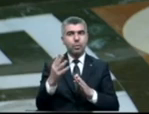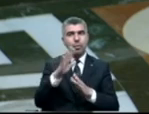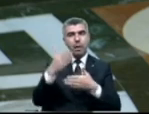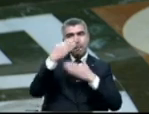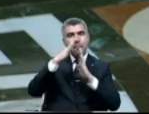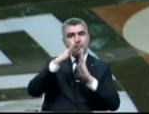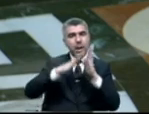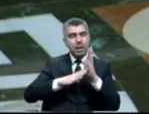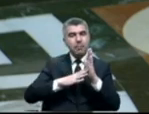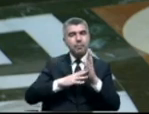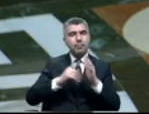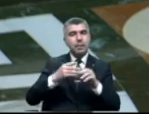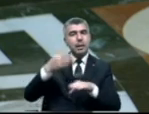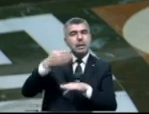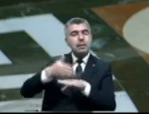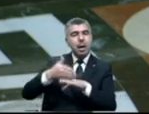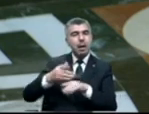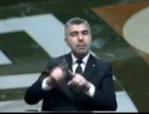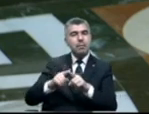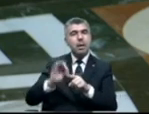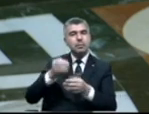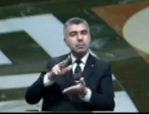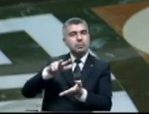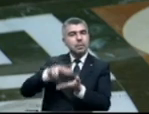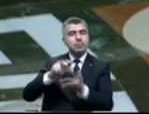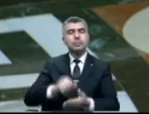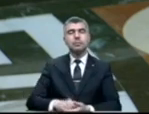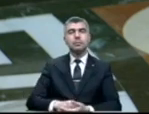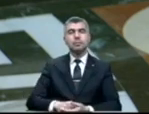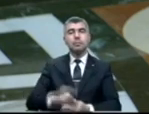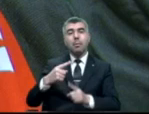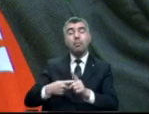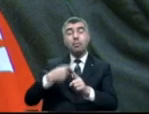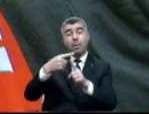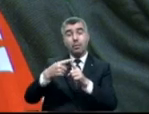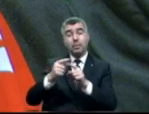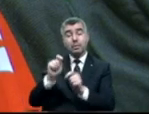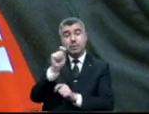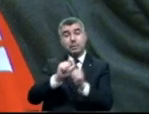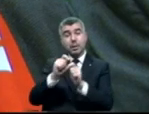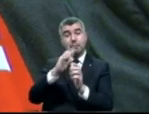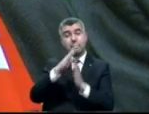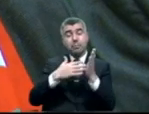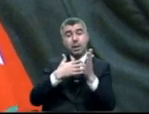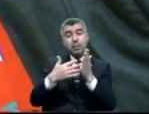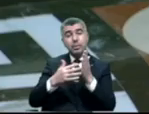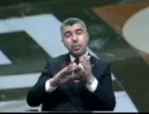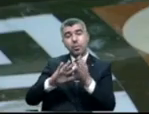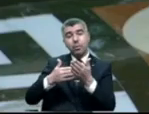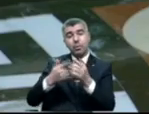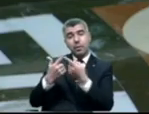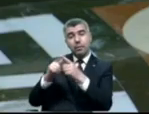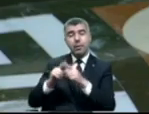على الصعيد الوطني فقط ديال المجازر اللي هي معتمدة. ف فإضافة إلى إنجاز عدة برامج وتدخلات